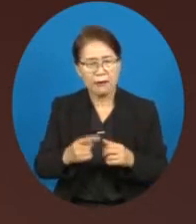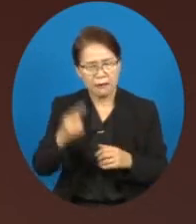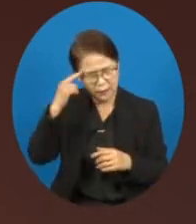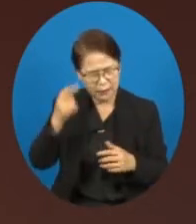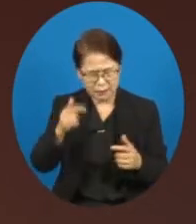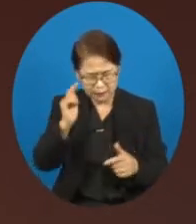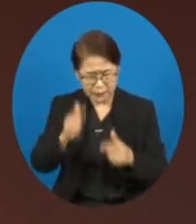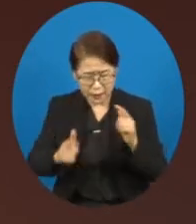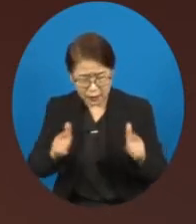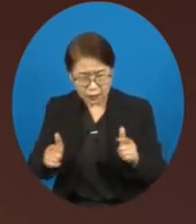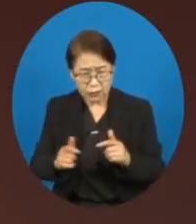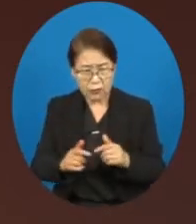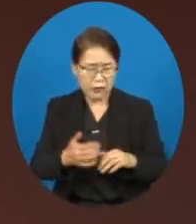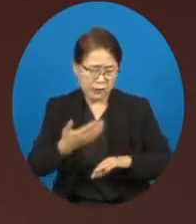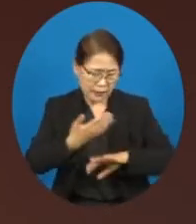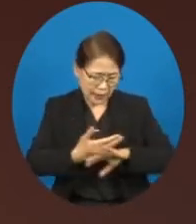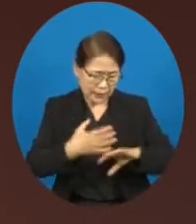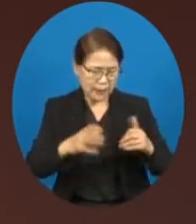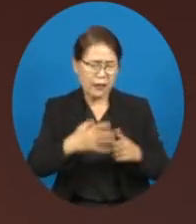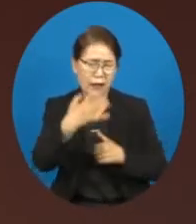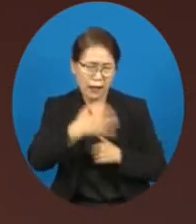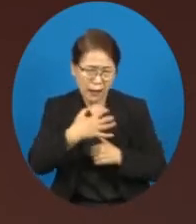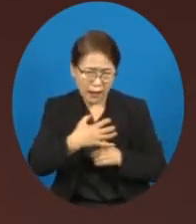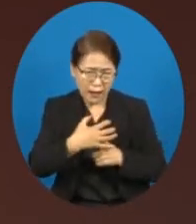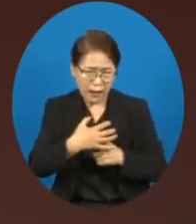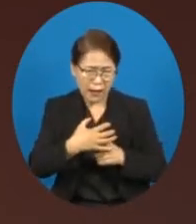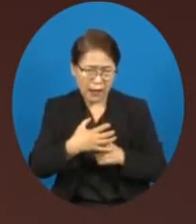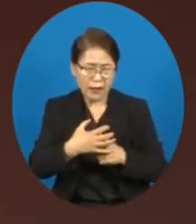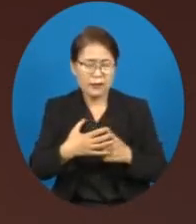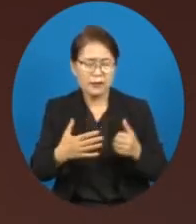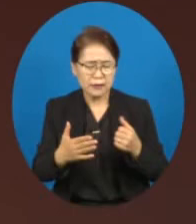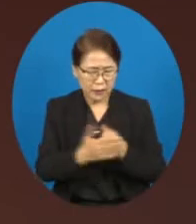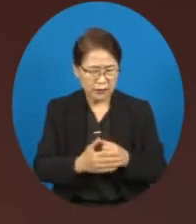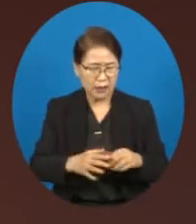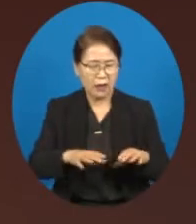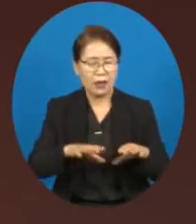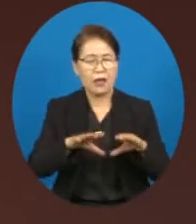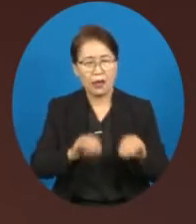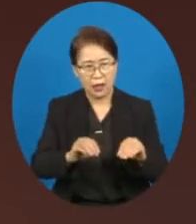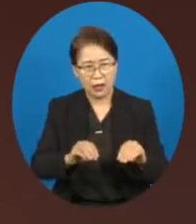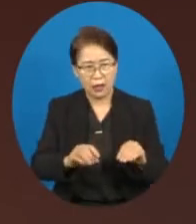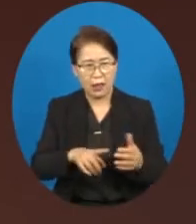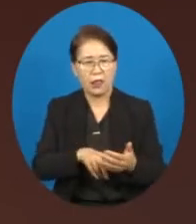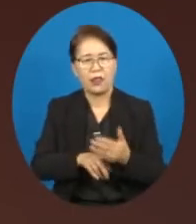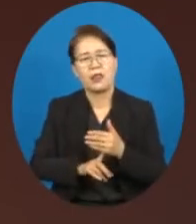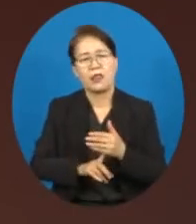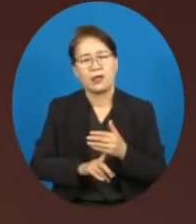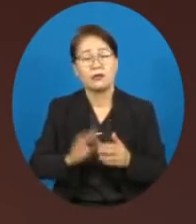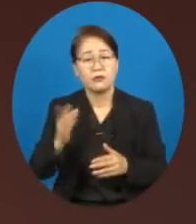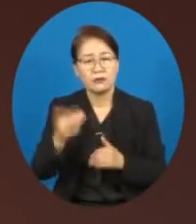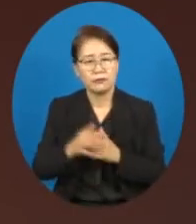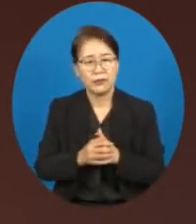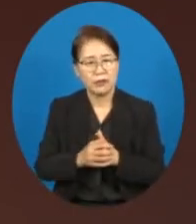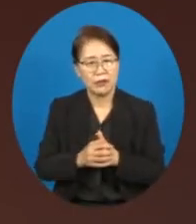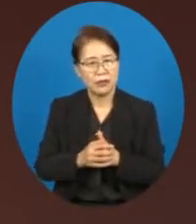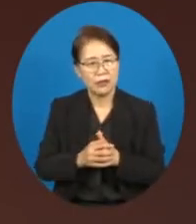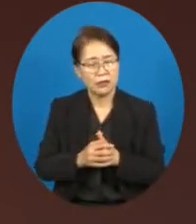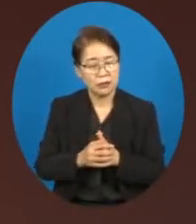됐습니다. 그리고 몇 년이 지났다고요? 16년이라는 세월이 지났습니다.